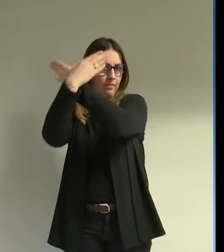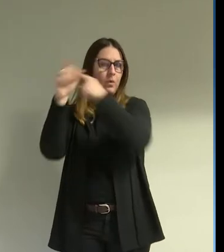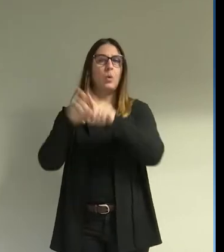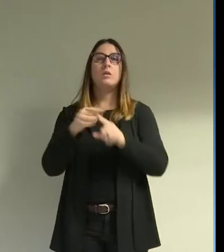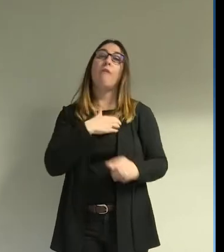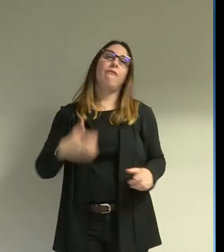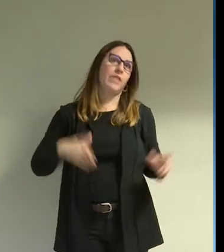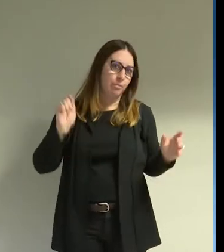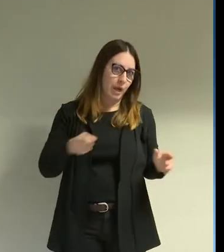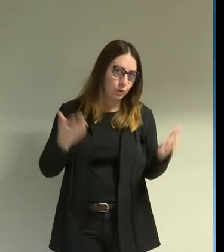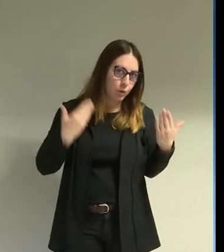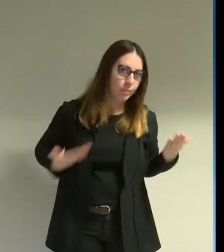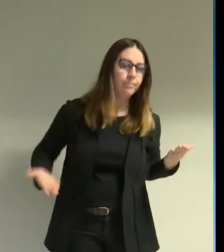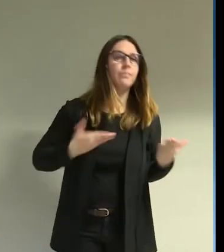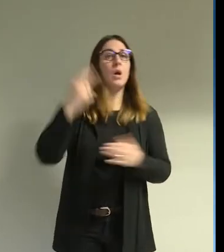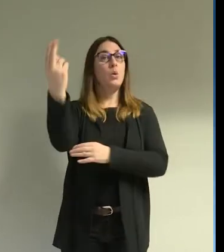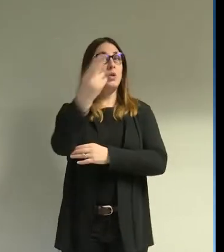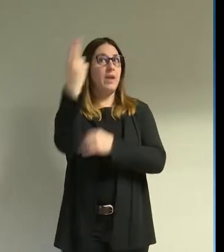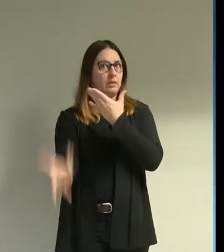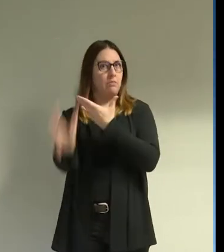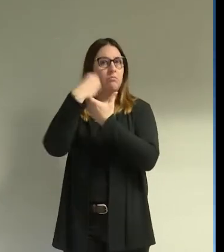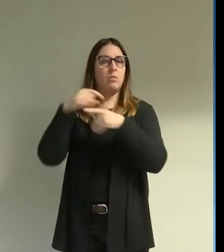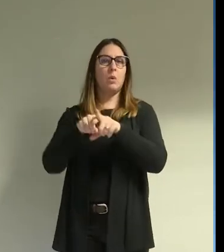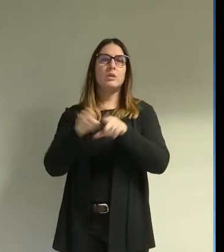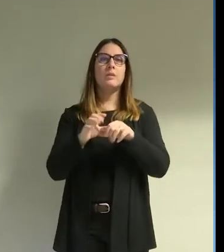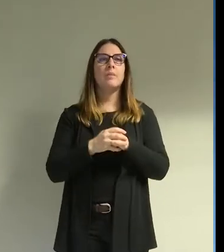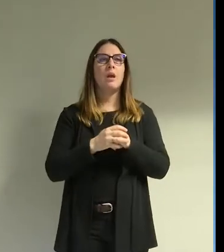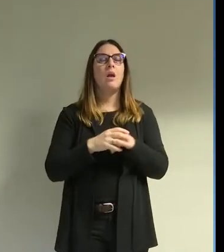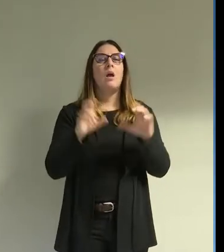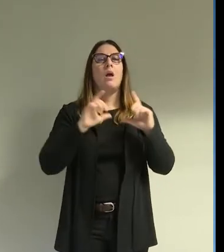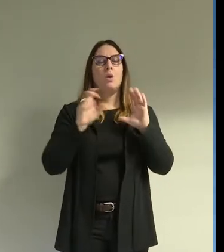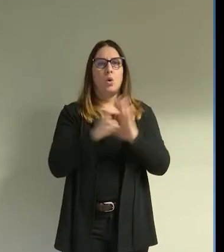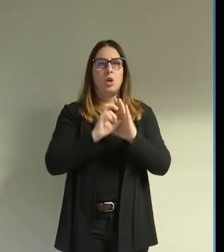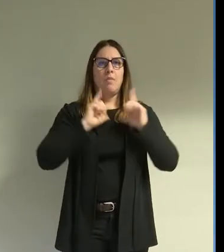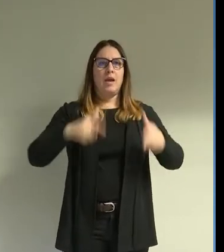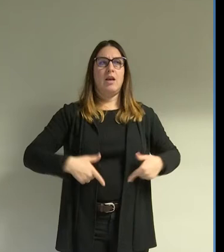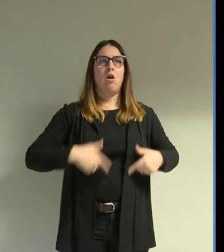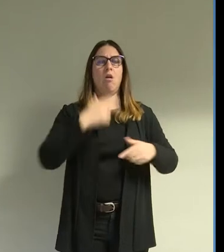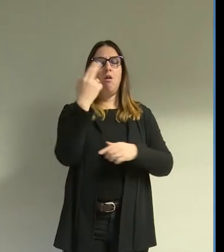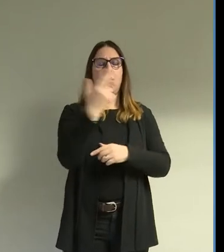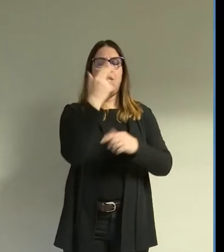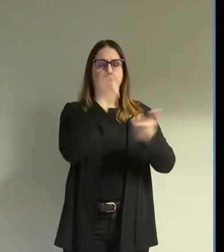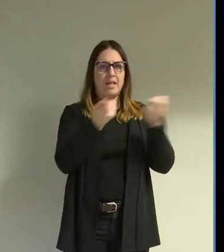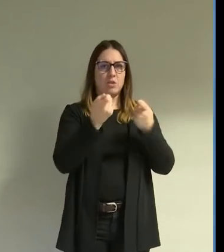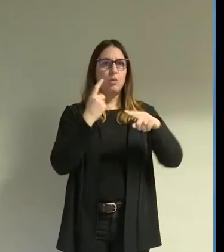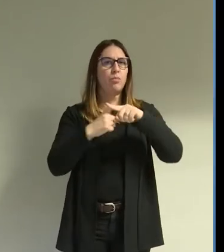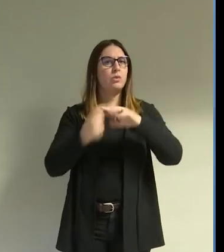grenoble bien sûr l'université de grenoble alpes grenoble école de management et l' agence capitale verte européenne